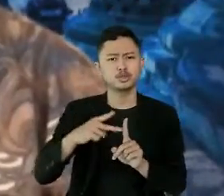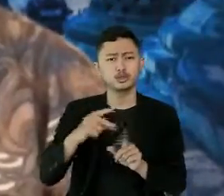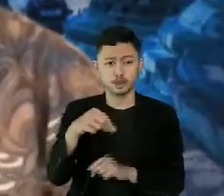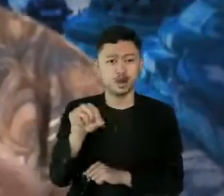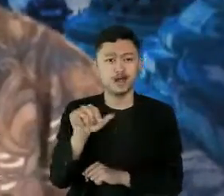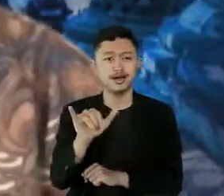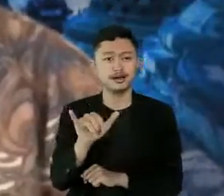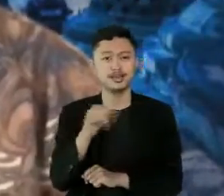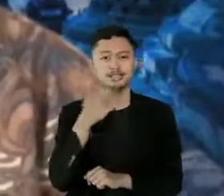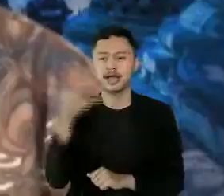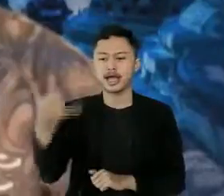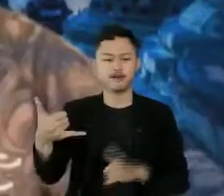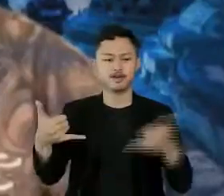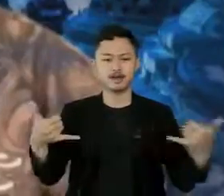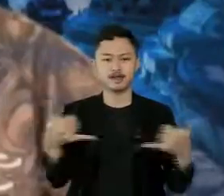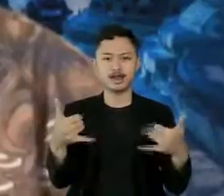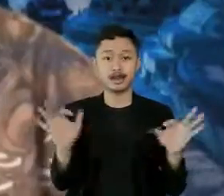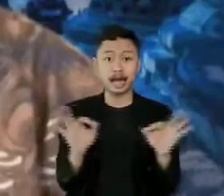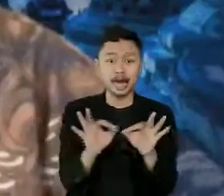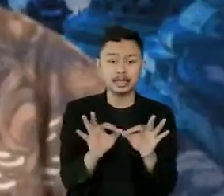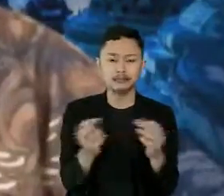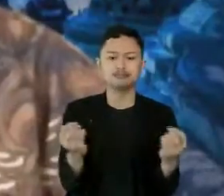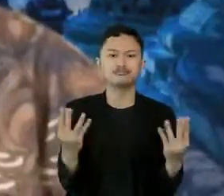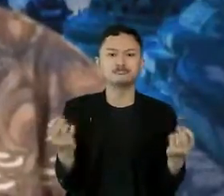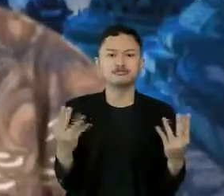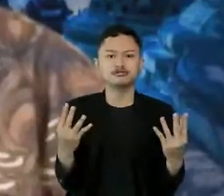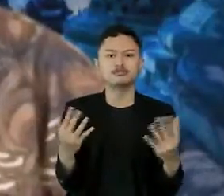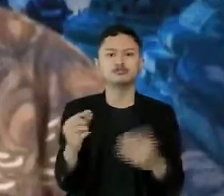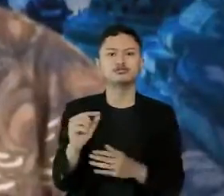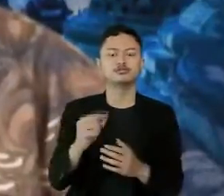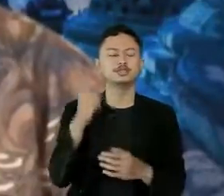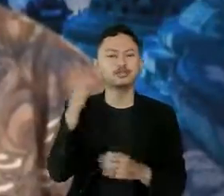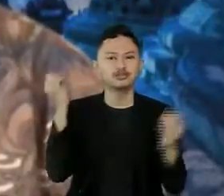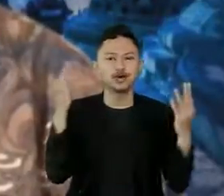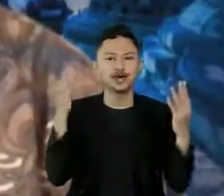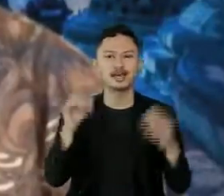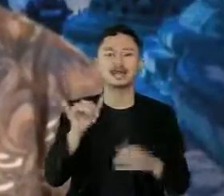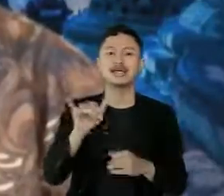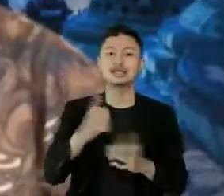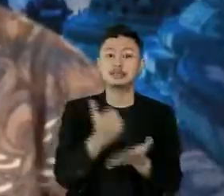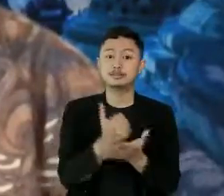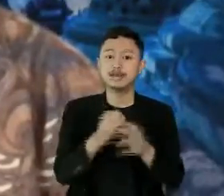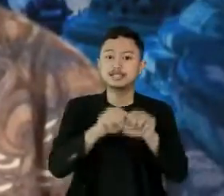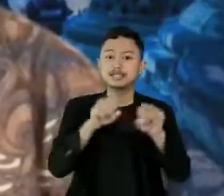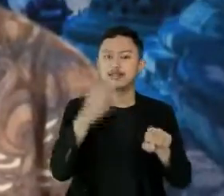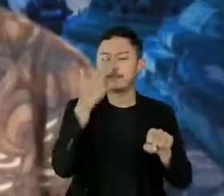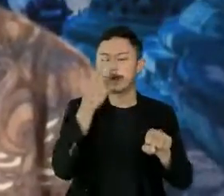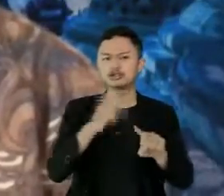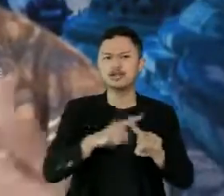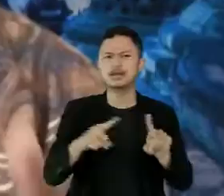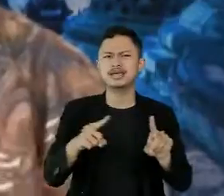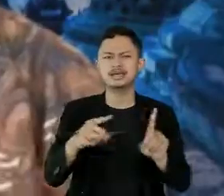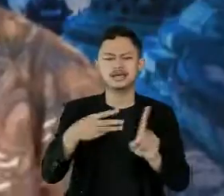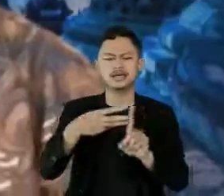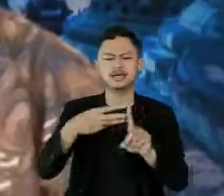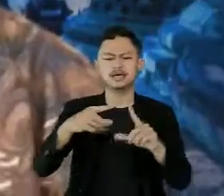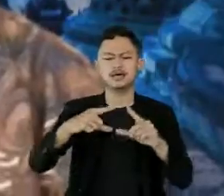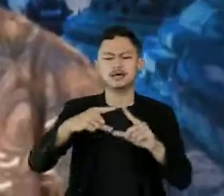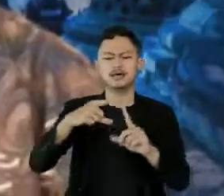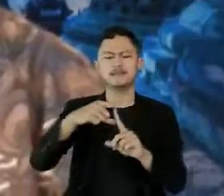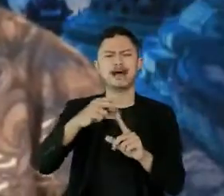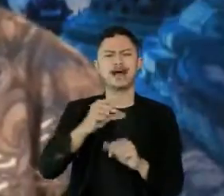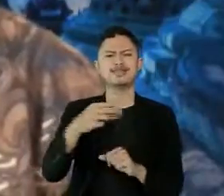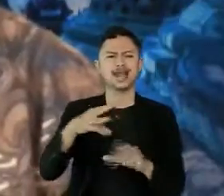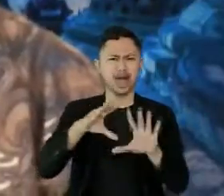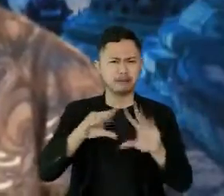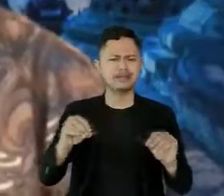suatu sistem yang memang juga cukup bagus, tapi emang agak makan baterai gitu ya. Tapi tidak makan pulsa. Jadi waktu itu udah di